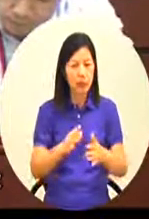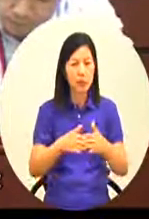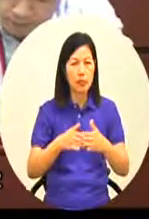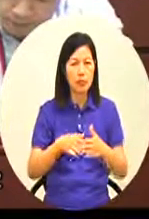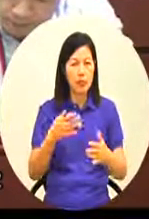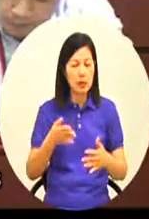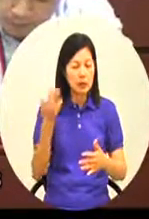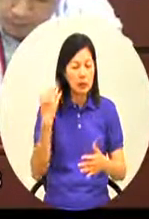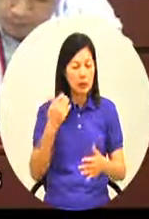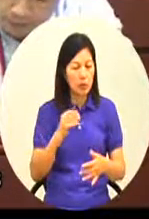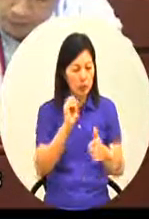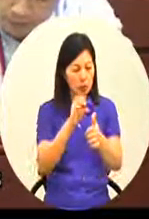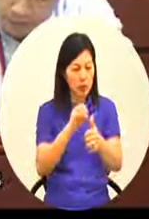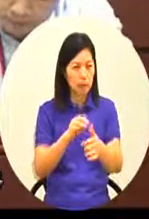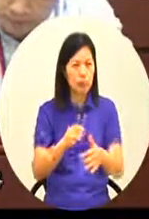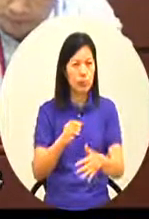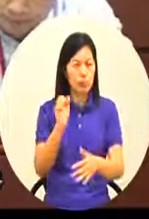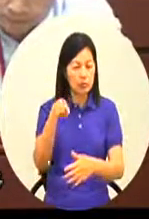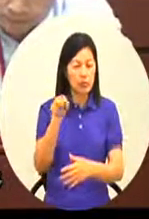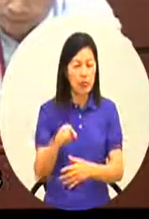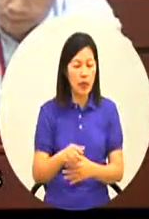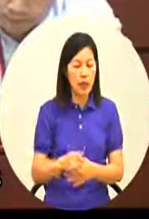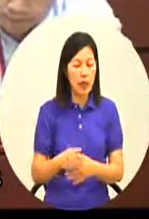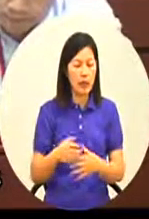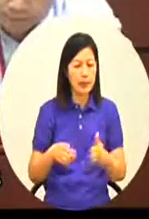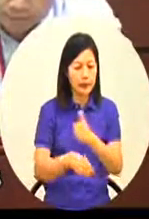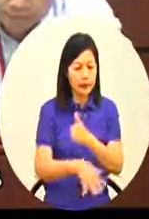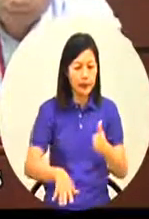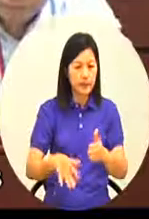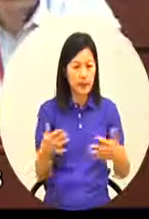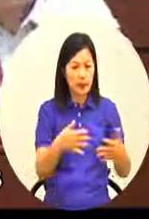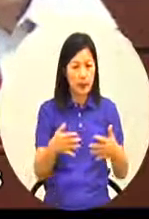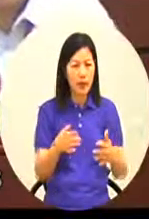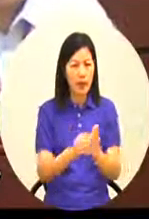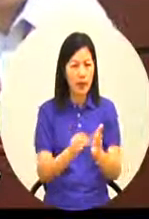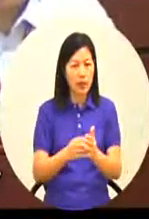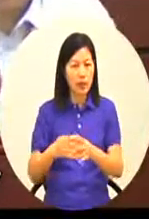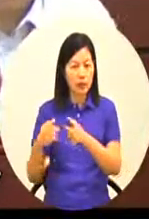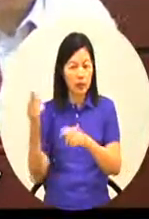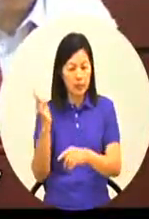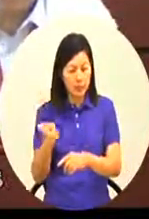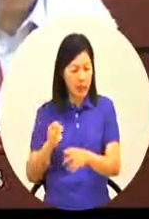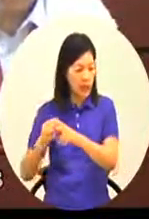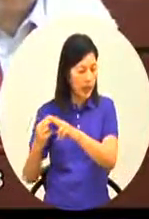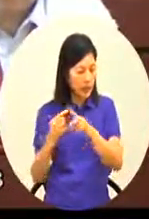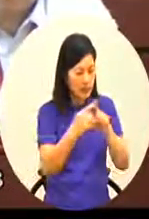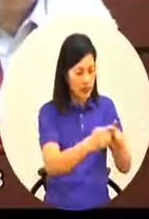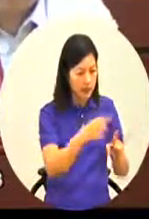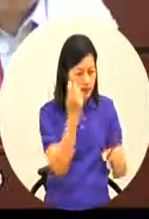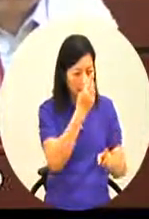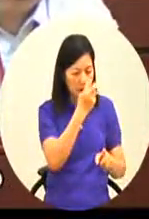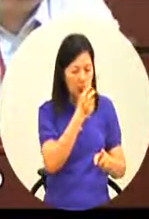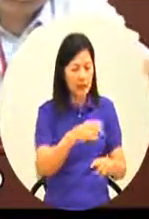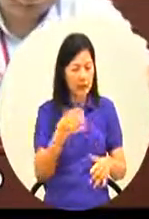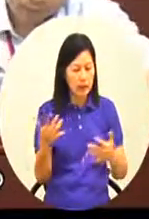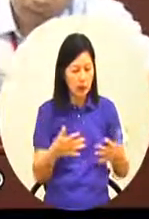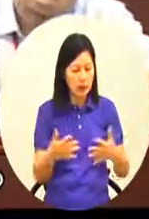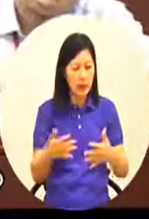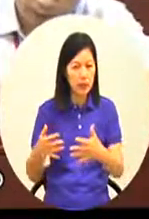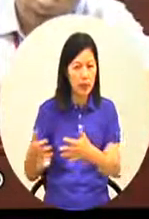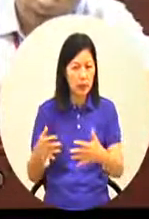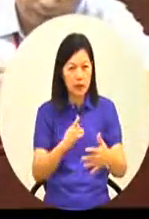答应议员，就是等我们部门咨询完之后，跟议员去现地去看一看，那把一些相关的实际上的问题，然后可能也跟议